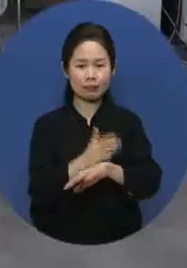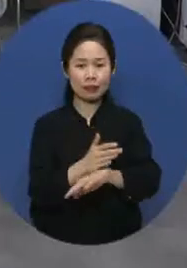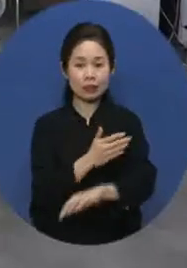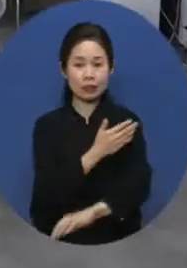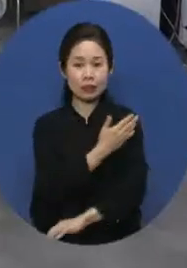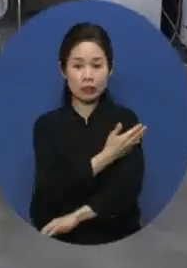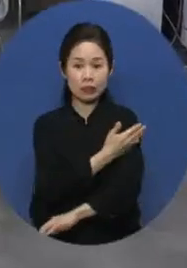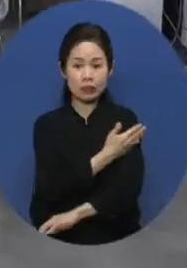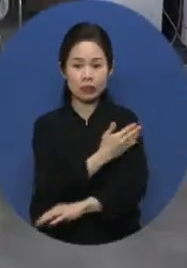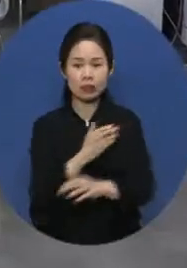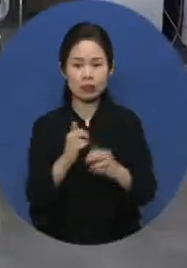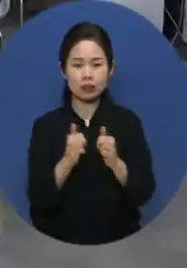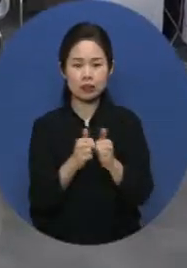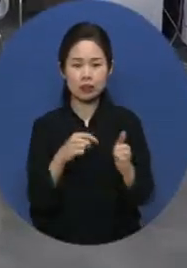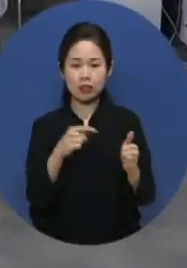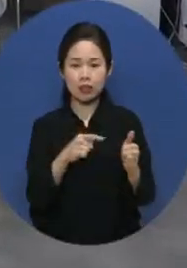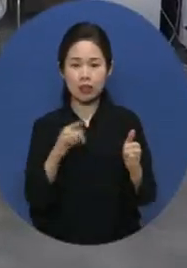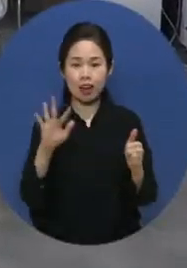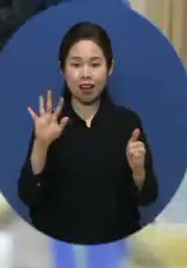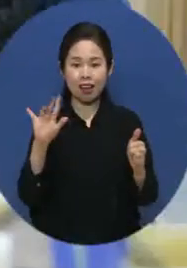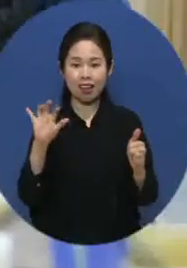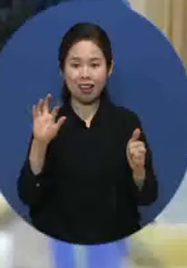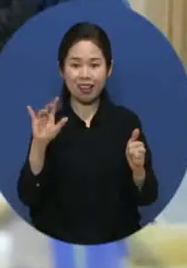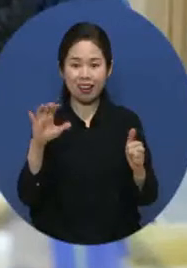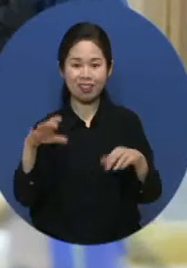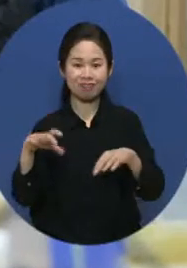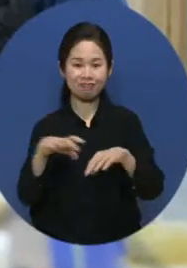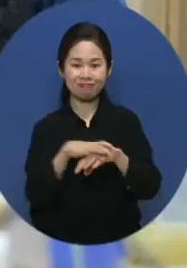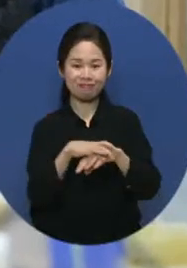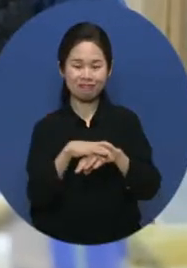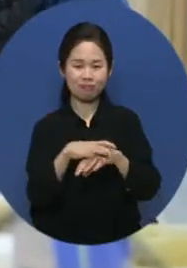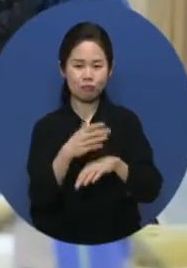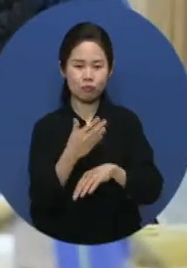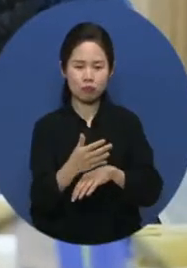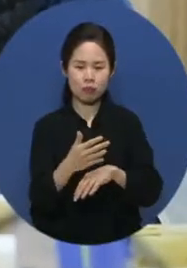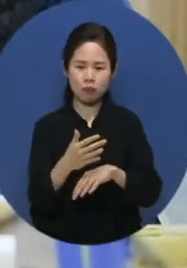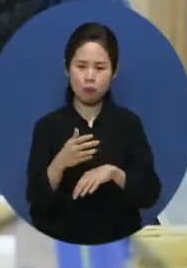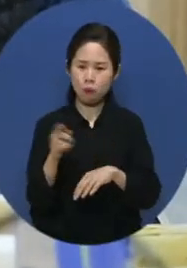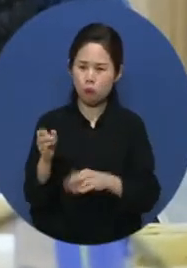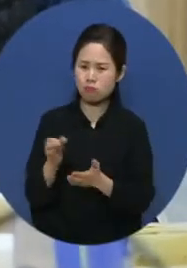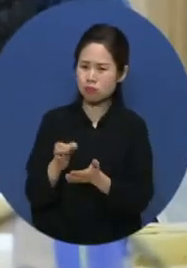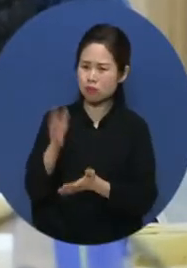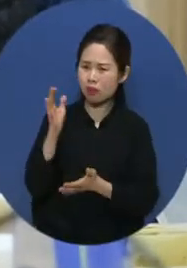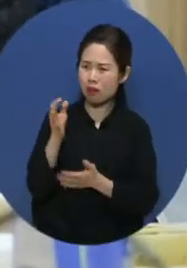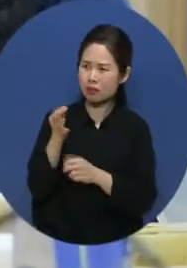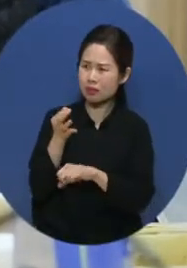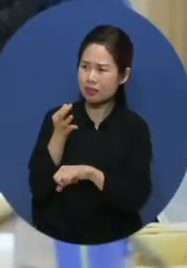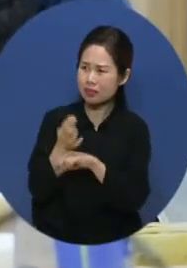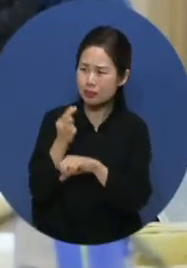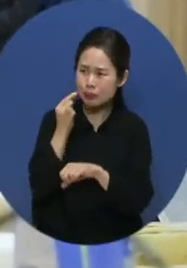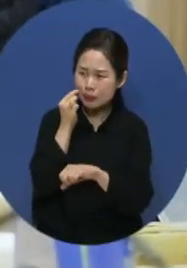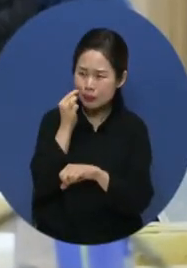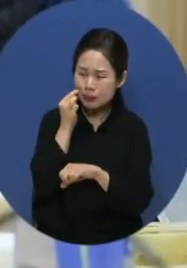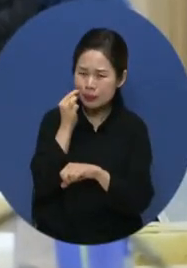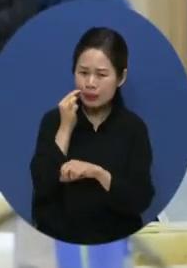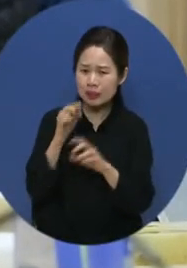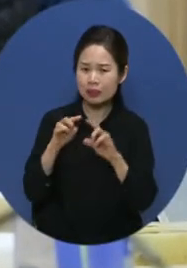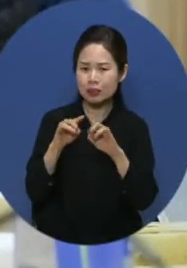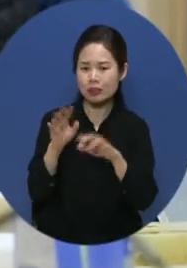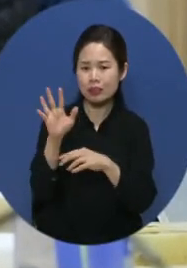사람들에게 손가락의 자유로움을 선물하고 또 비싼 가격 때문에 접근할 수 없었던